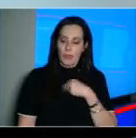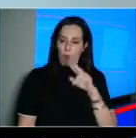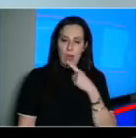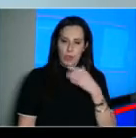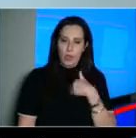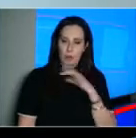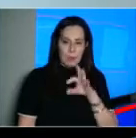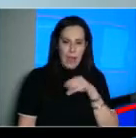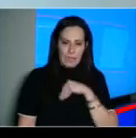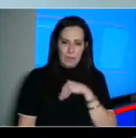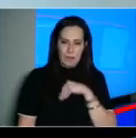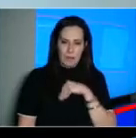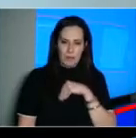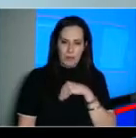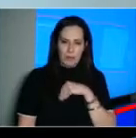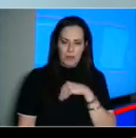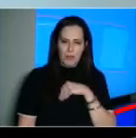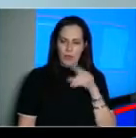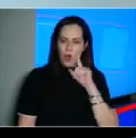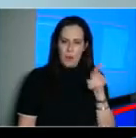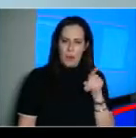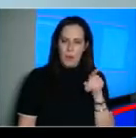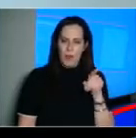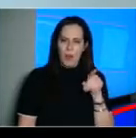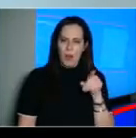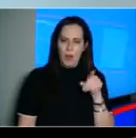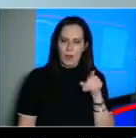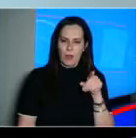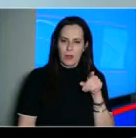להגיד שאני די מסכים עם, איך קוראים לו, גרינשטיין, לבחור?